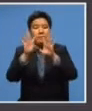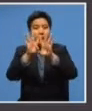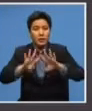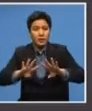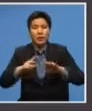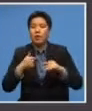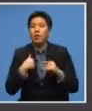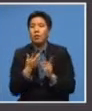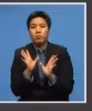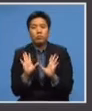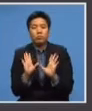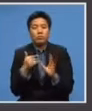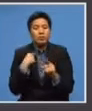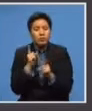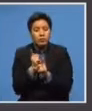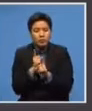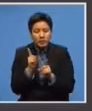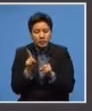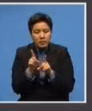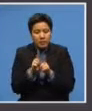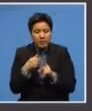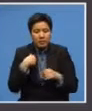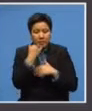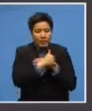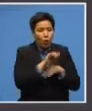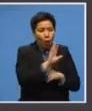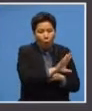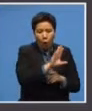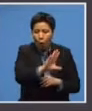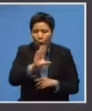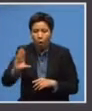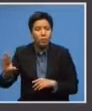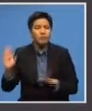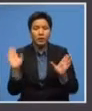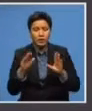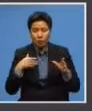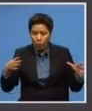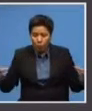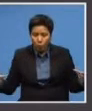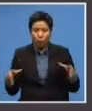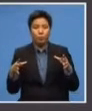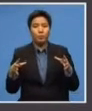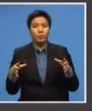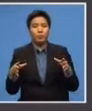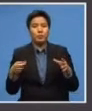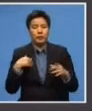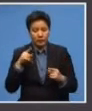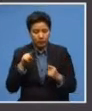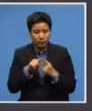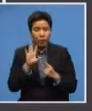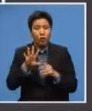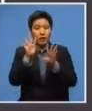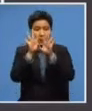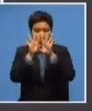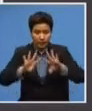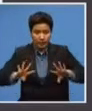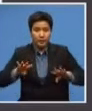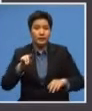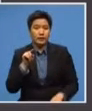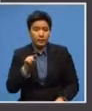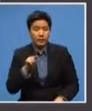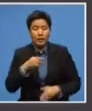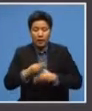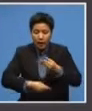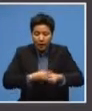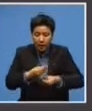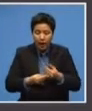เราจะไม่มีมติเป็นแต่ละประเทศแต่ประเทศออกไปในเรื่องโน้นเรื่องนี้มันทำให้เกิดความแยกมากขึ้นนี่คือหลักการของอาเซียนการค้า